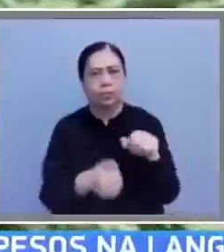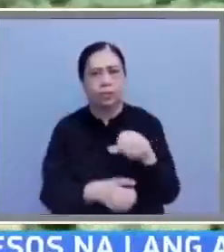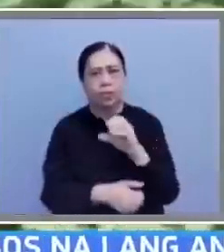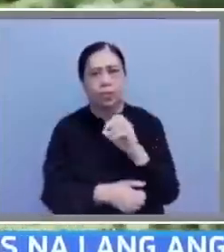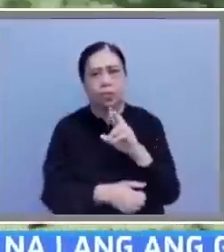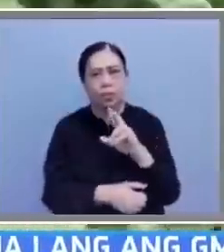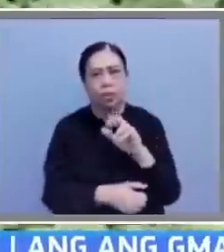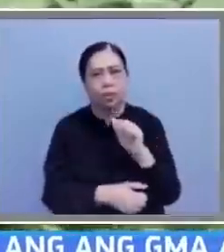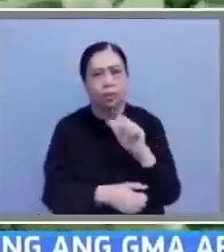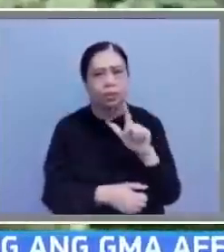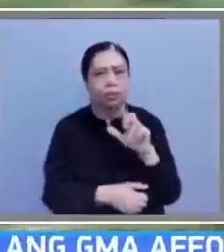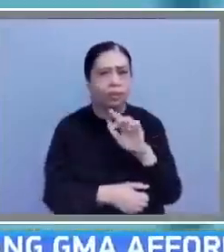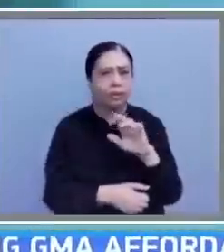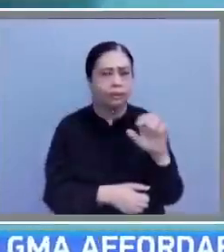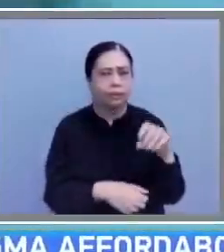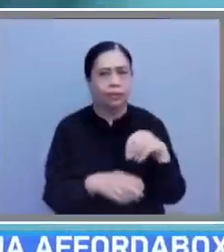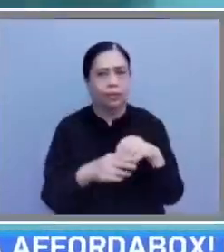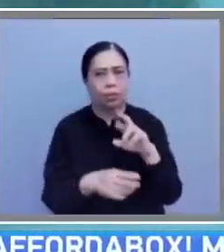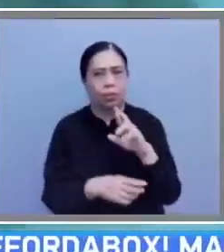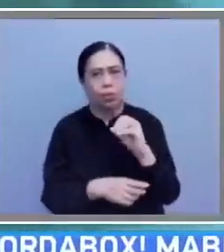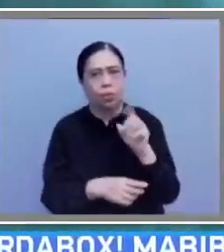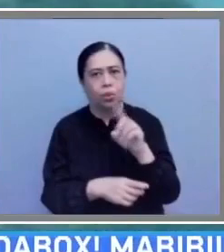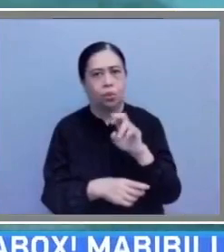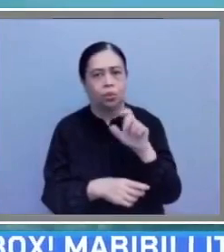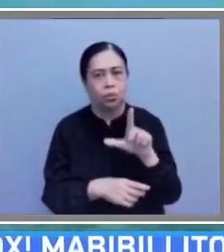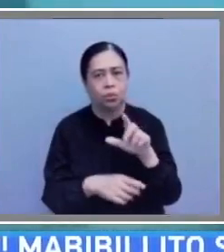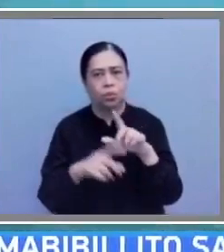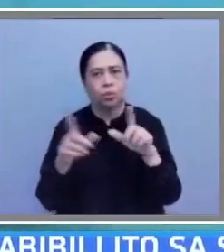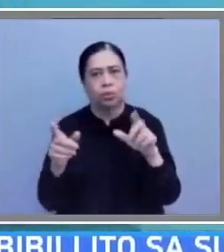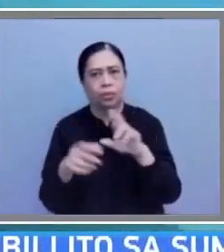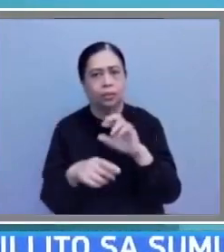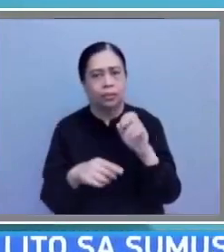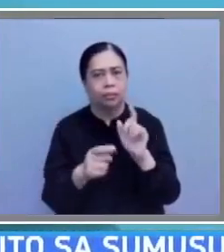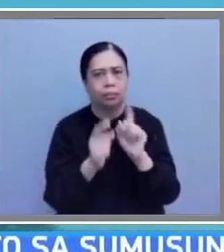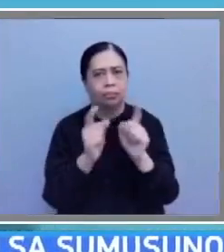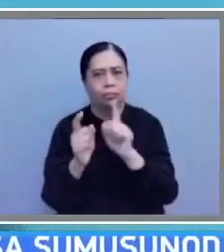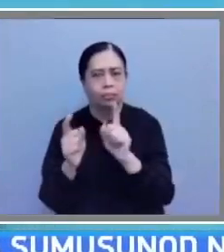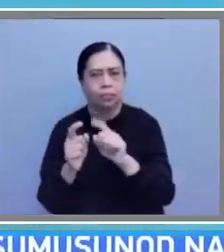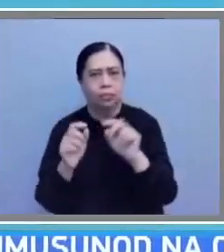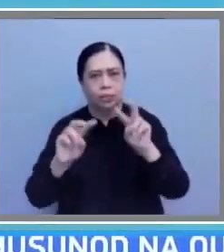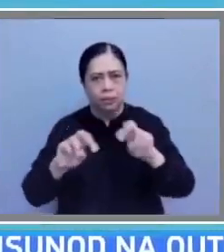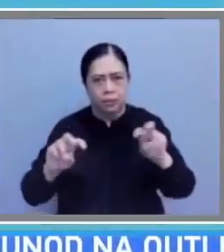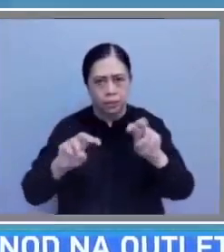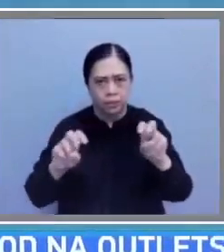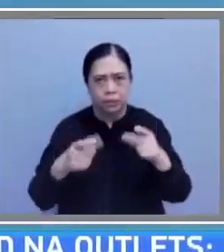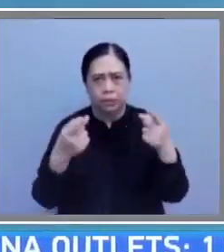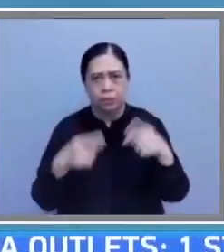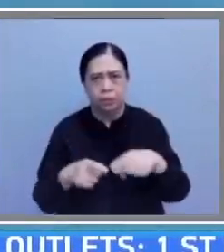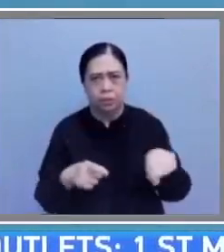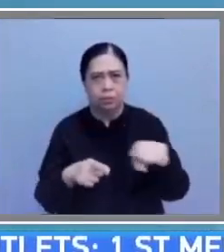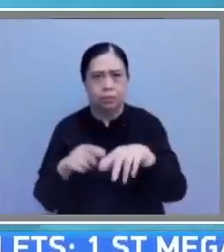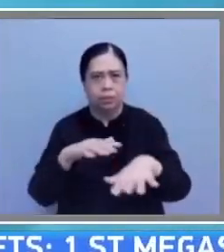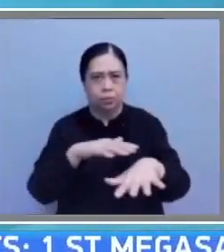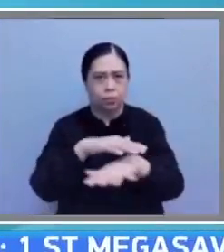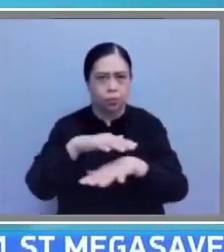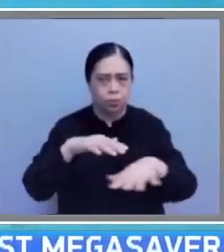Reef. Nakikipag-ugnayan sila sa iba't ibang ahensya para imbestigahan ang nangyari sa mga bahura.